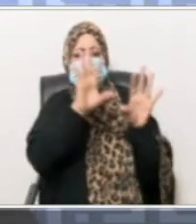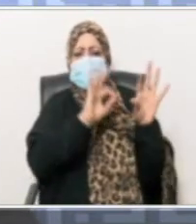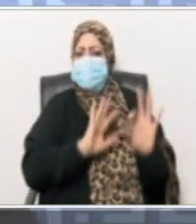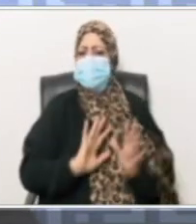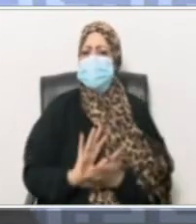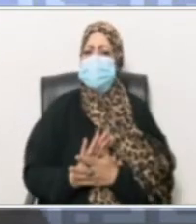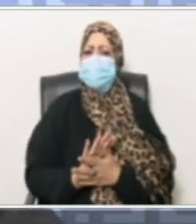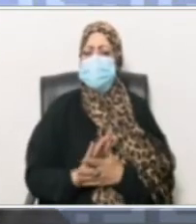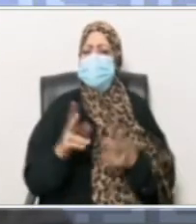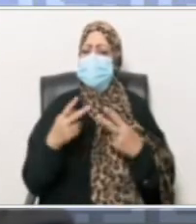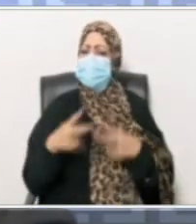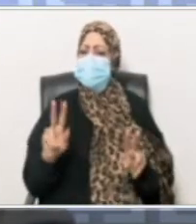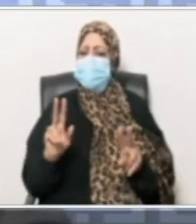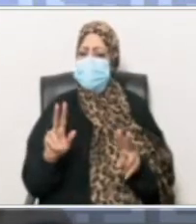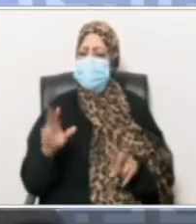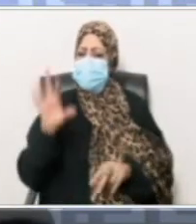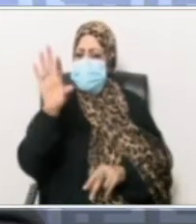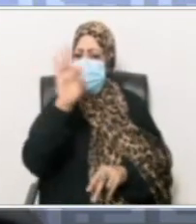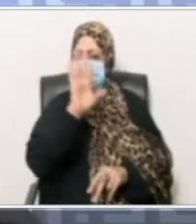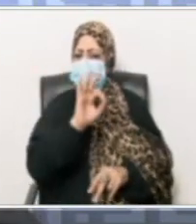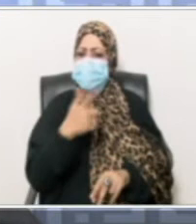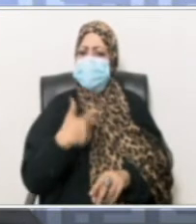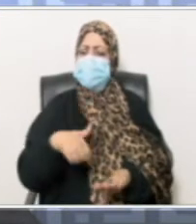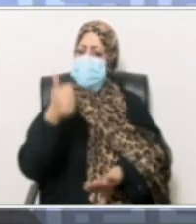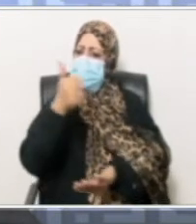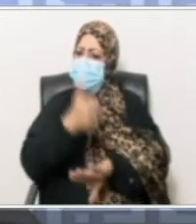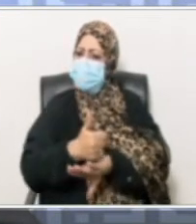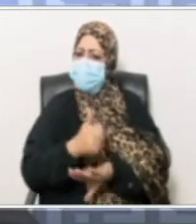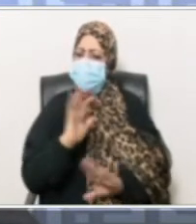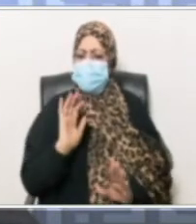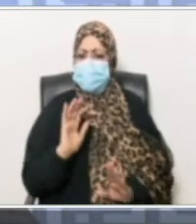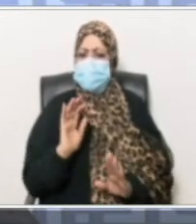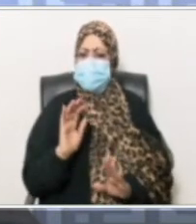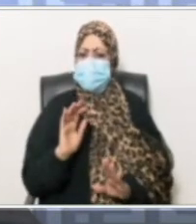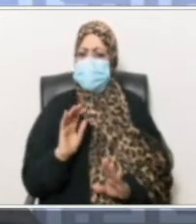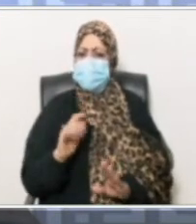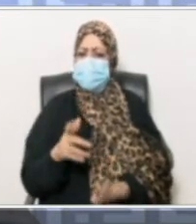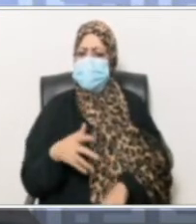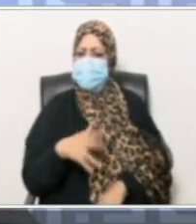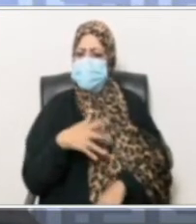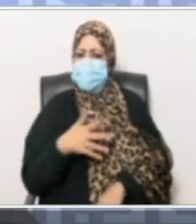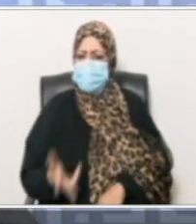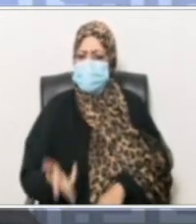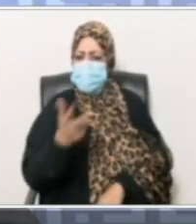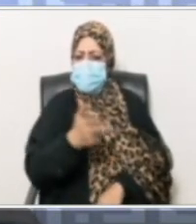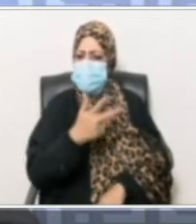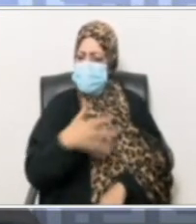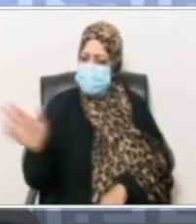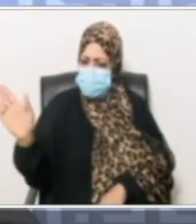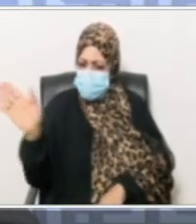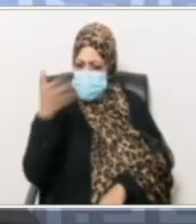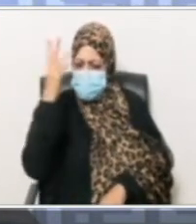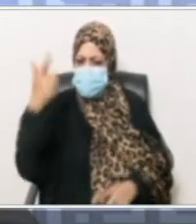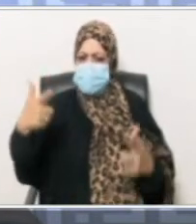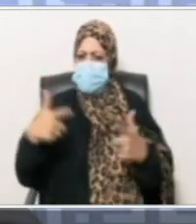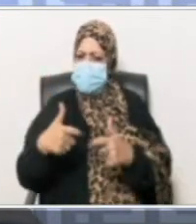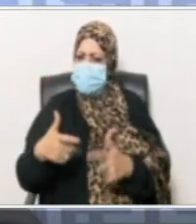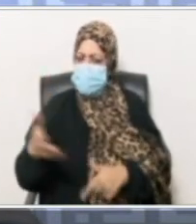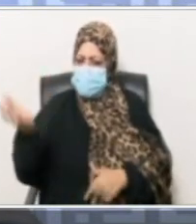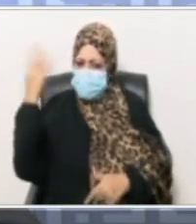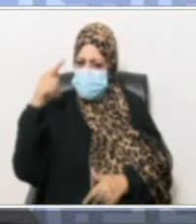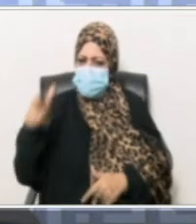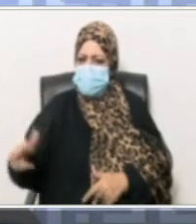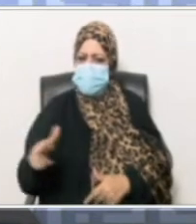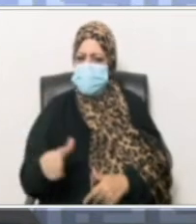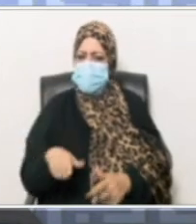يمثلهم. وأنتم يا قادة الحرب ويا قادة الفساد ويا قادة الفتنة ويا قادة المشاكل